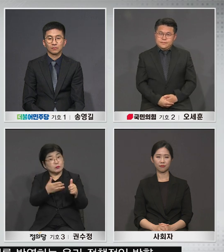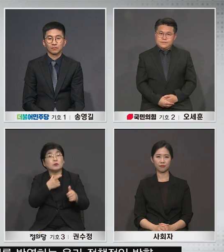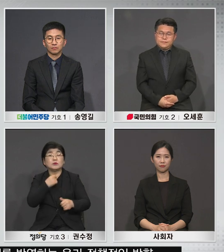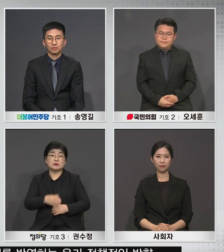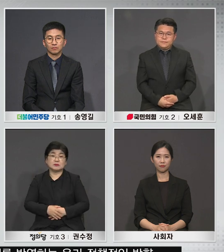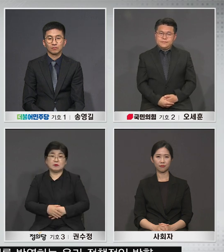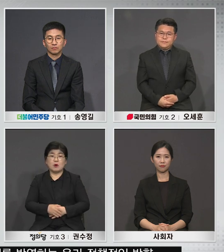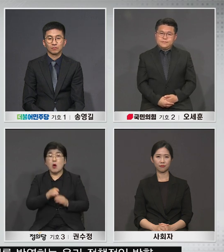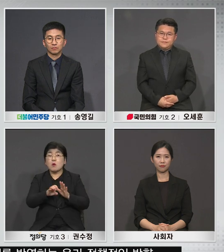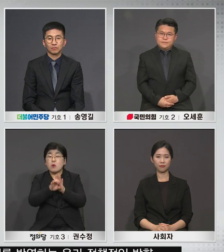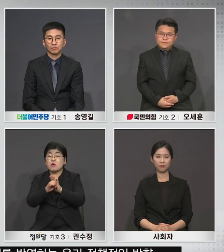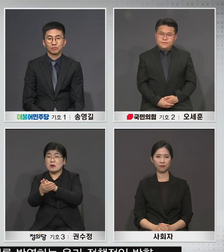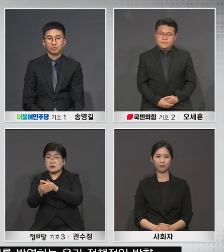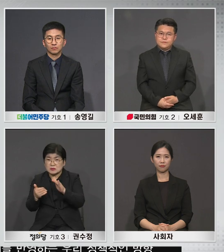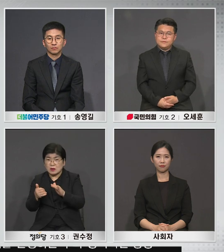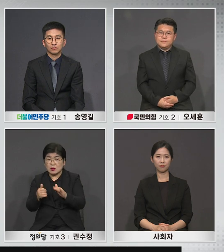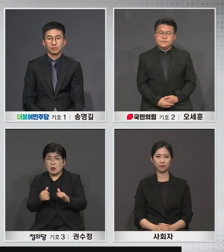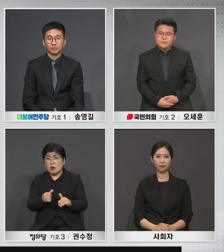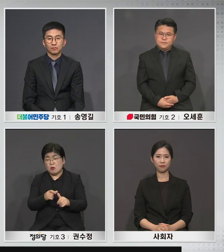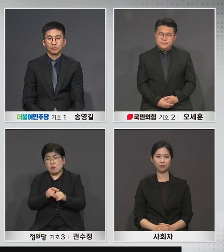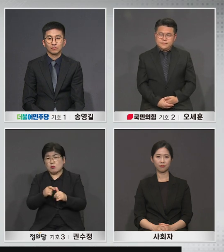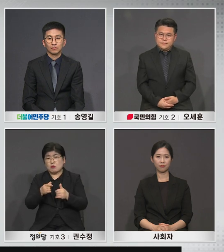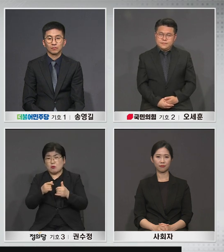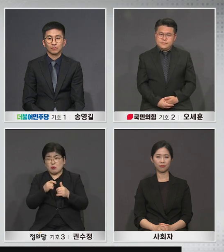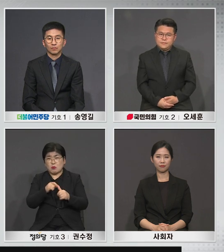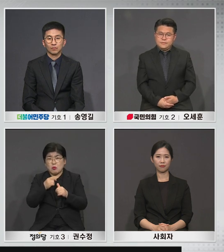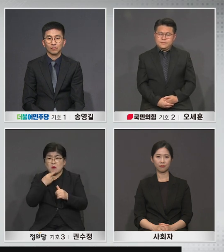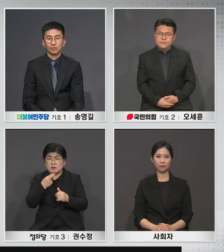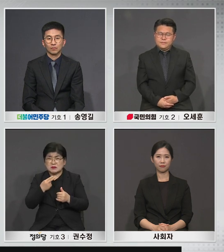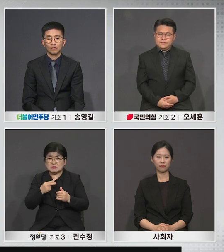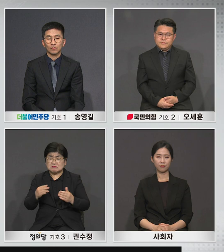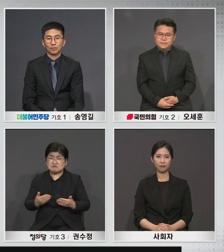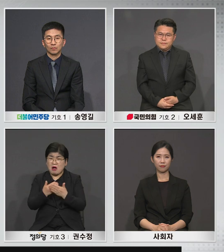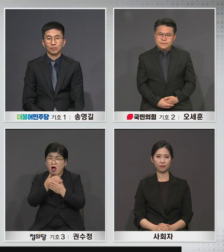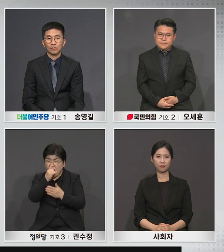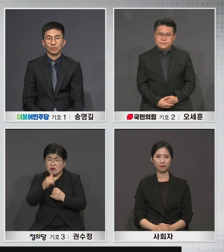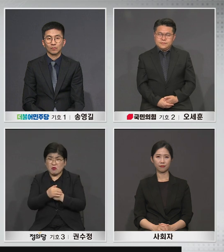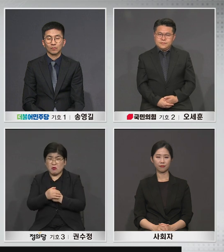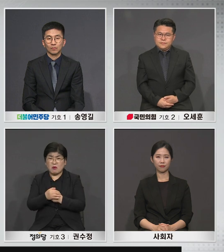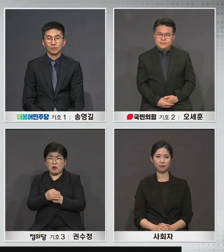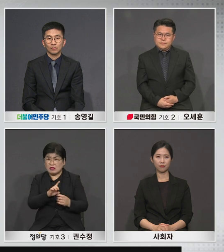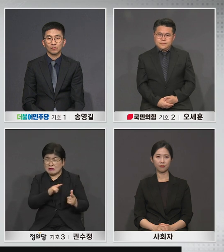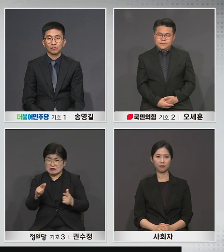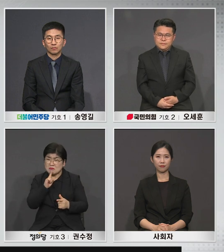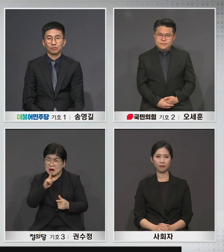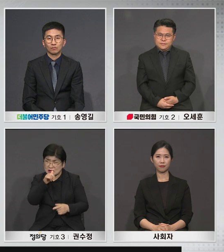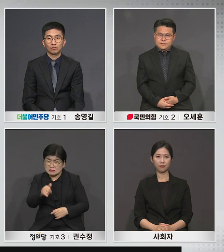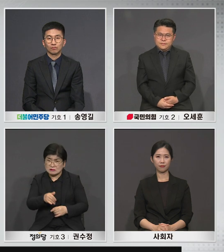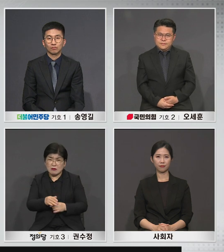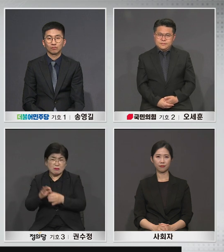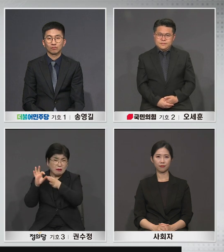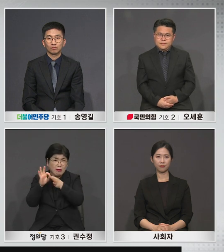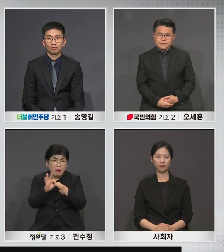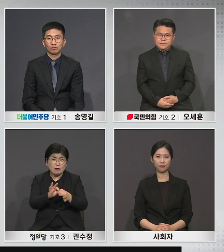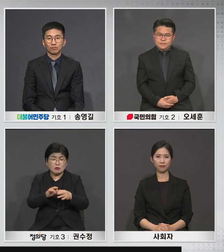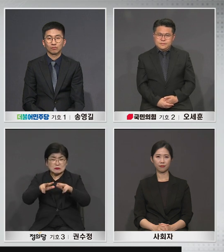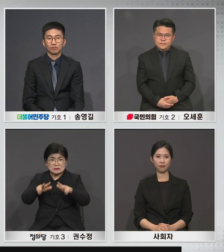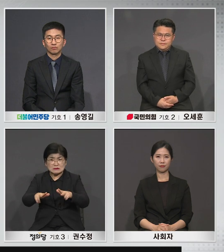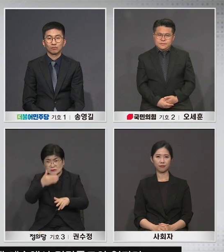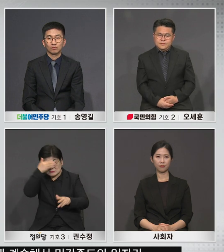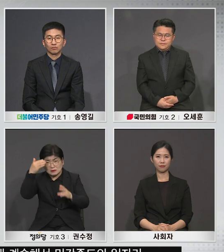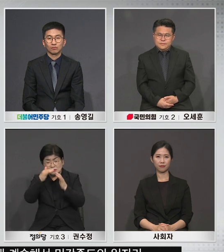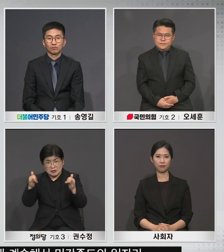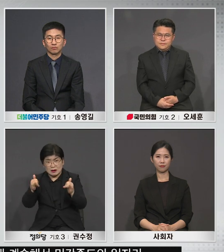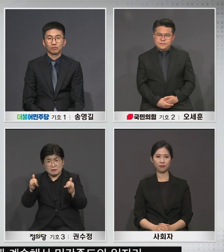코로나 이전에도 고용 없는 성장 이런 얘기 했는데 계속해서 민간 주도의 일자리 이런 얘기하고 있습니다. 그러면서 계속해서 이제 청년들에